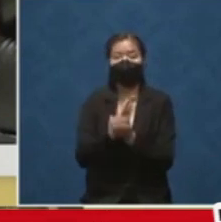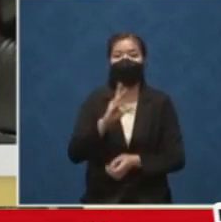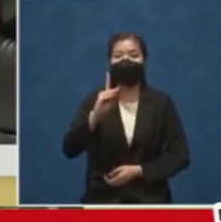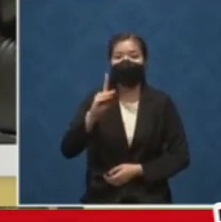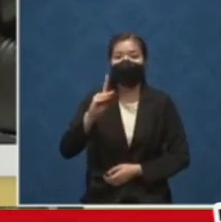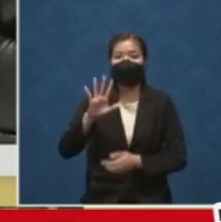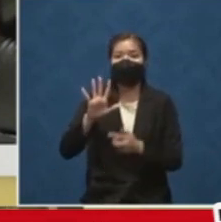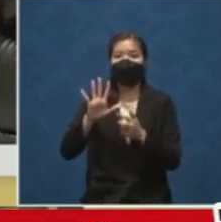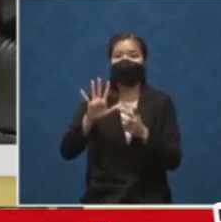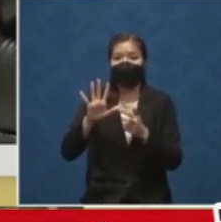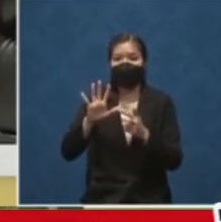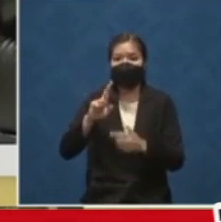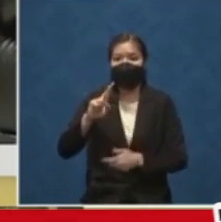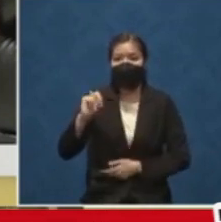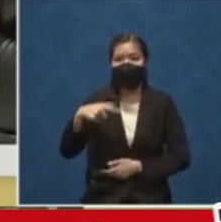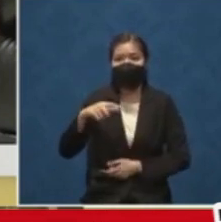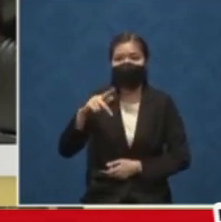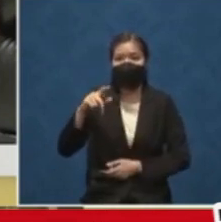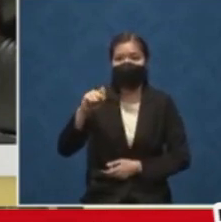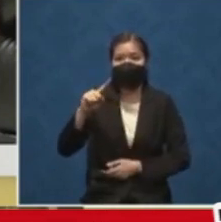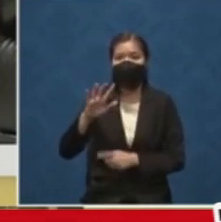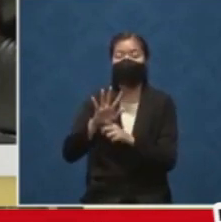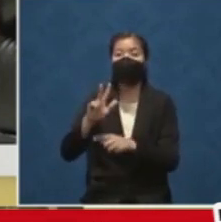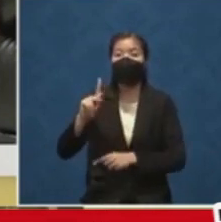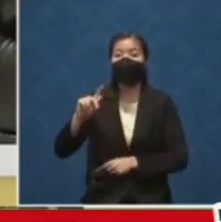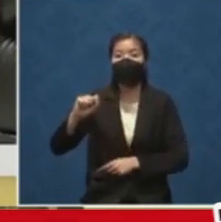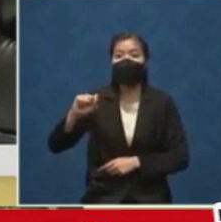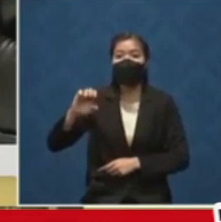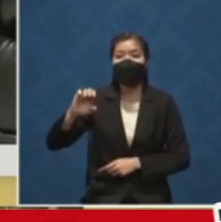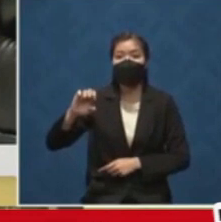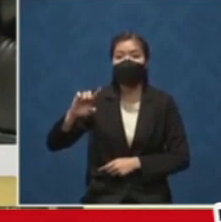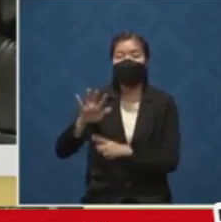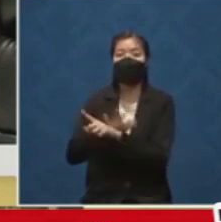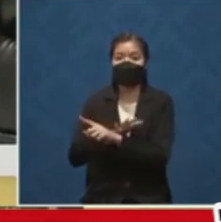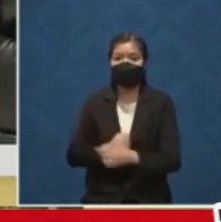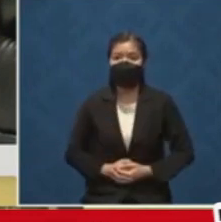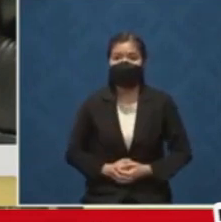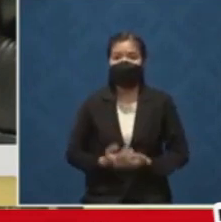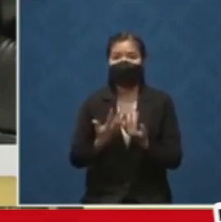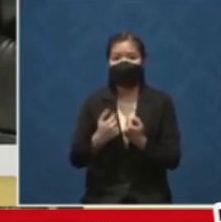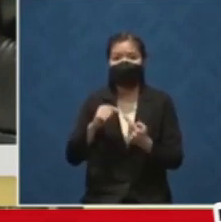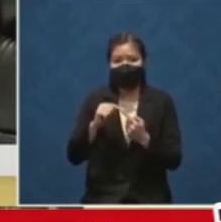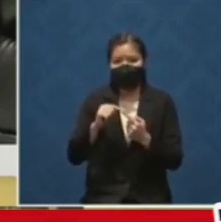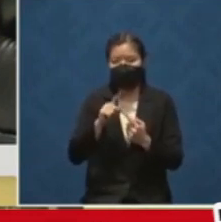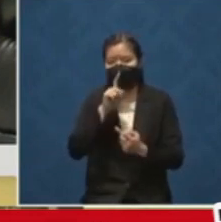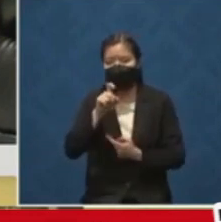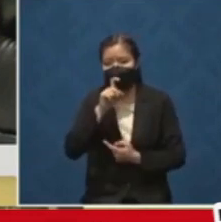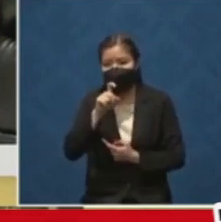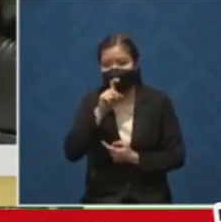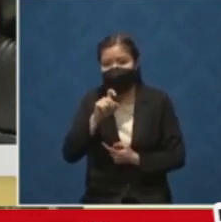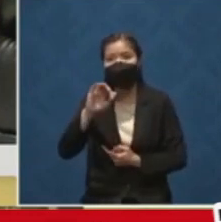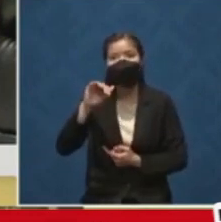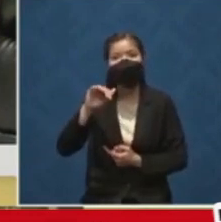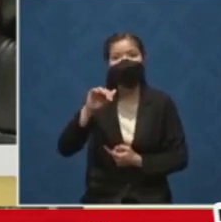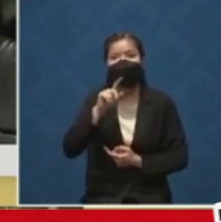ปฏิเศษไม่ได้เลยบอกว่าทางภาคเก้าบอกวากำลสอบสวน 118 คนกำลงจะเอาออกแ